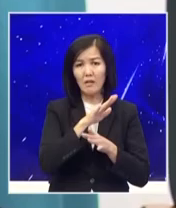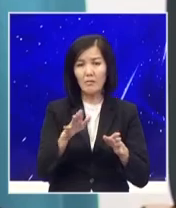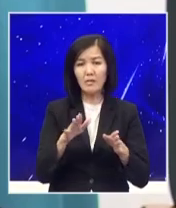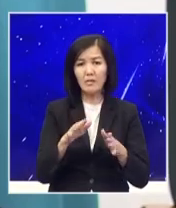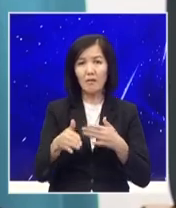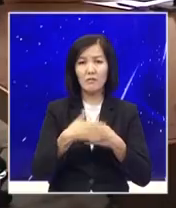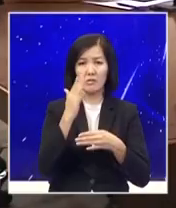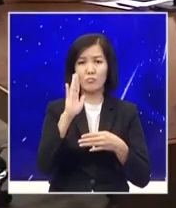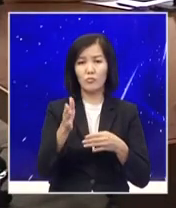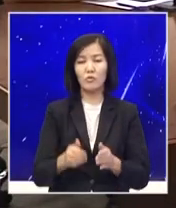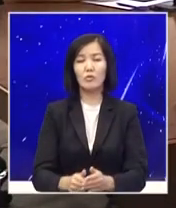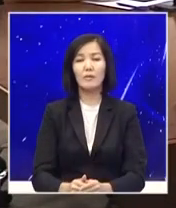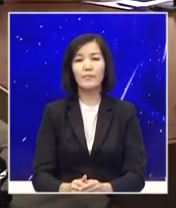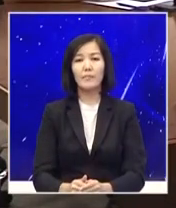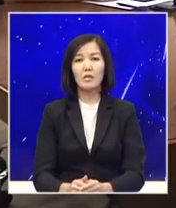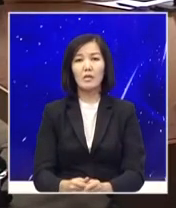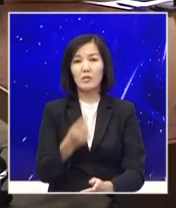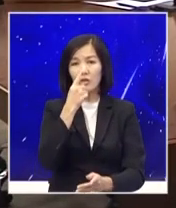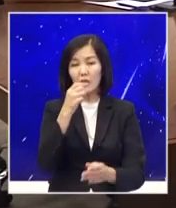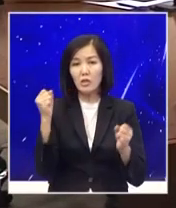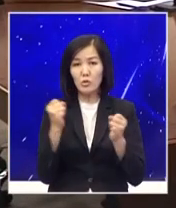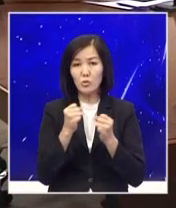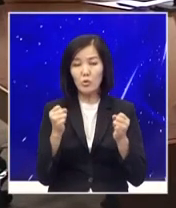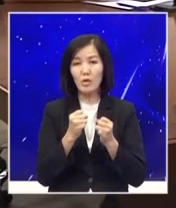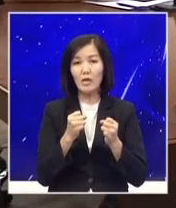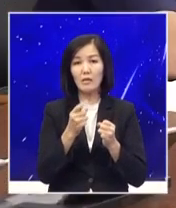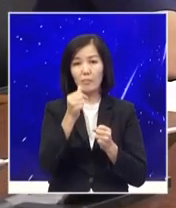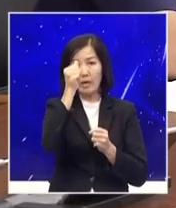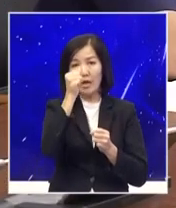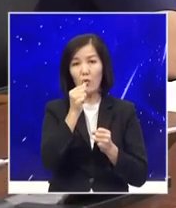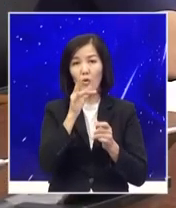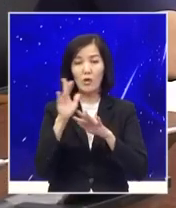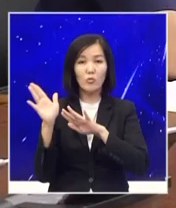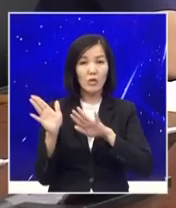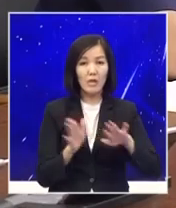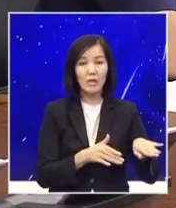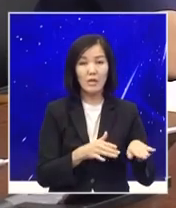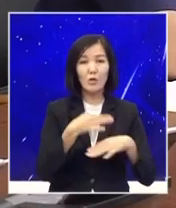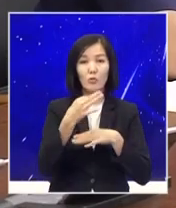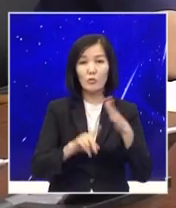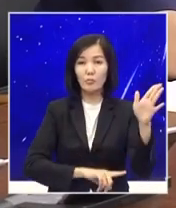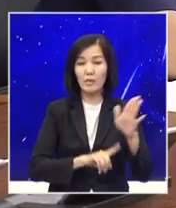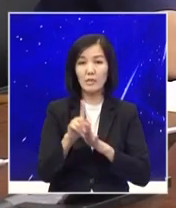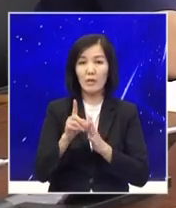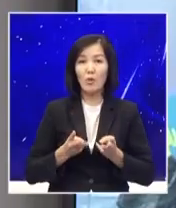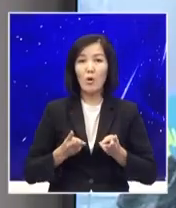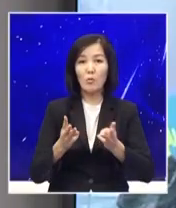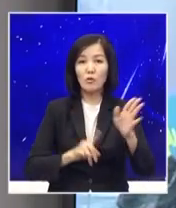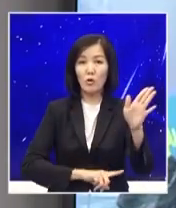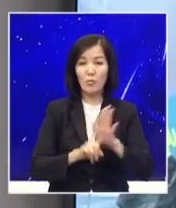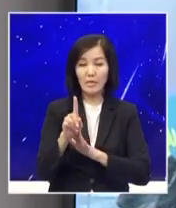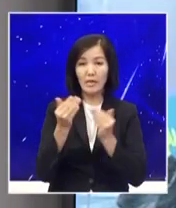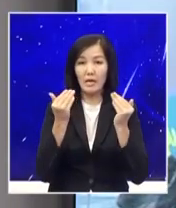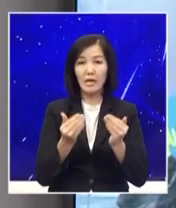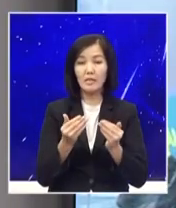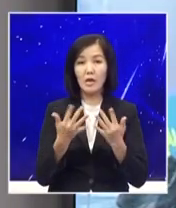будем наказывать. Қыс қырастында енді бір айдан соң күн суытып, көпшілік көмір тасып, от жағуды бастайды. Осыған орай қазіргі күні